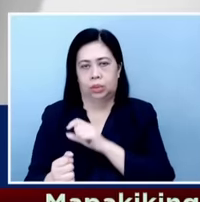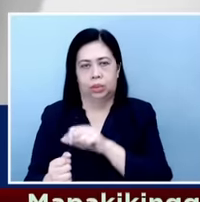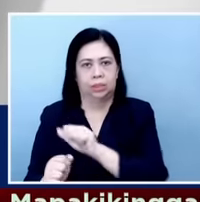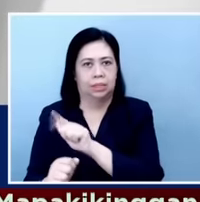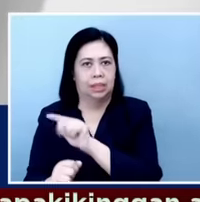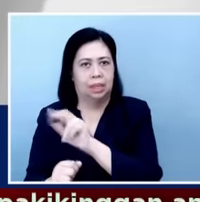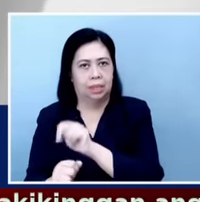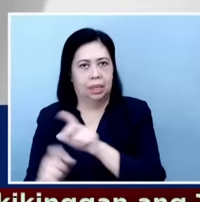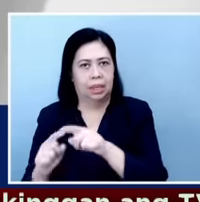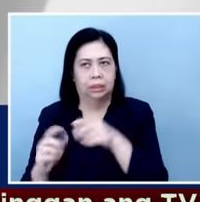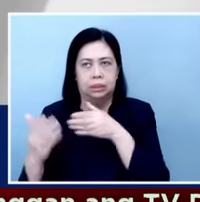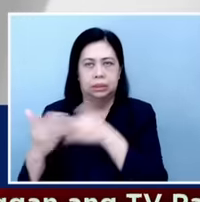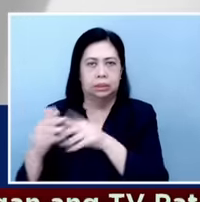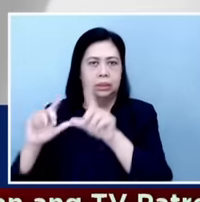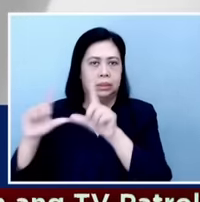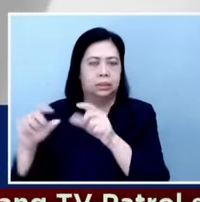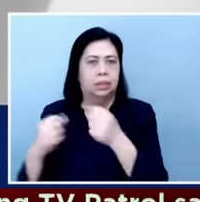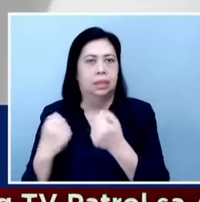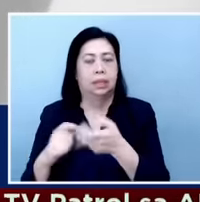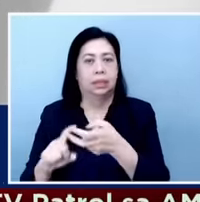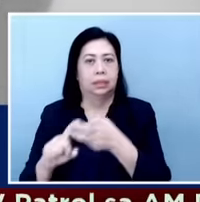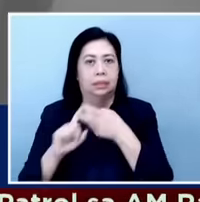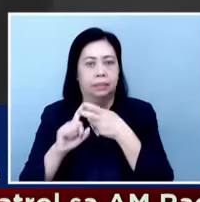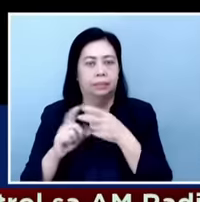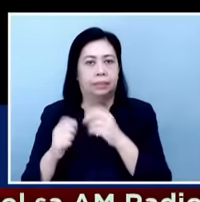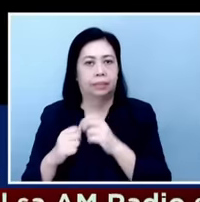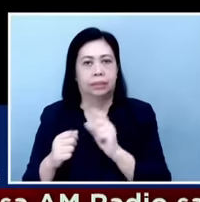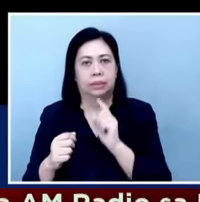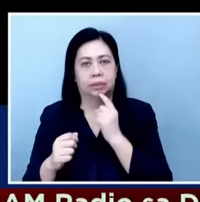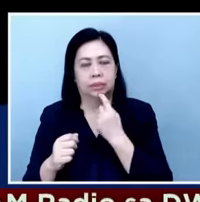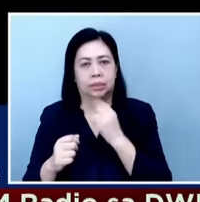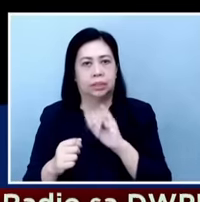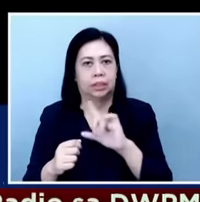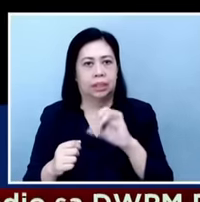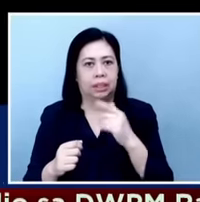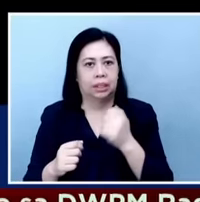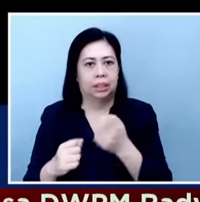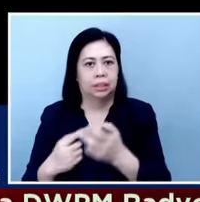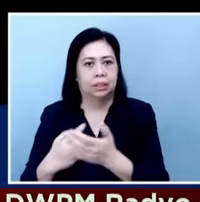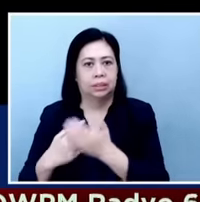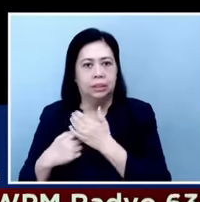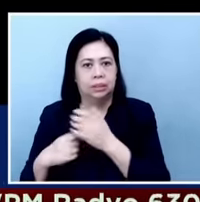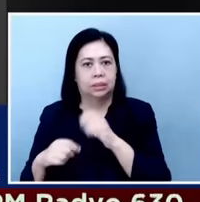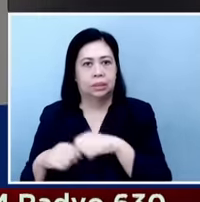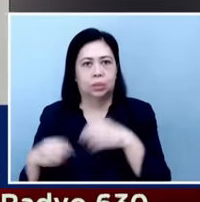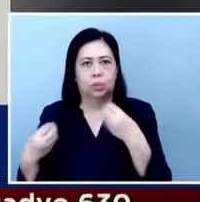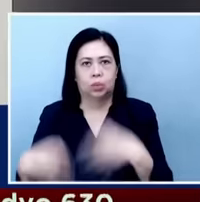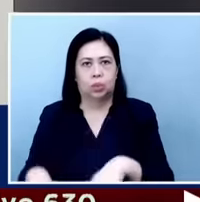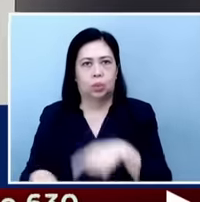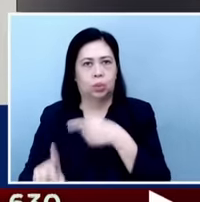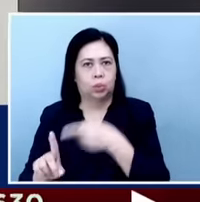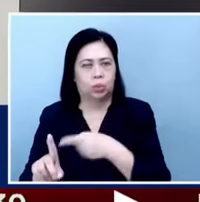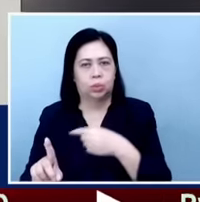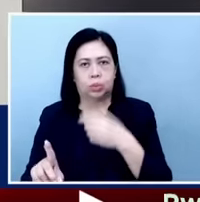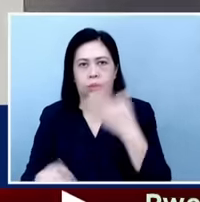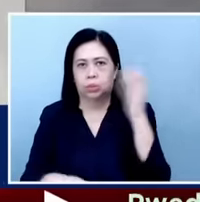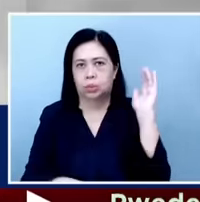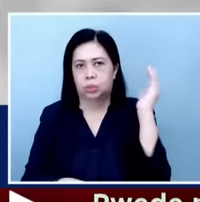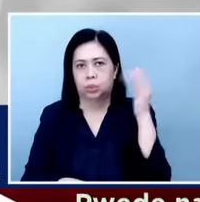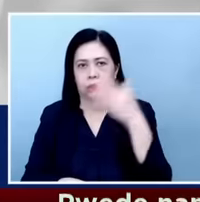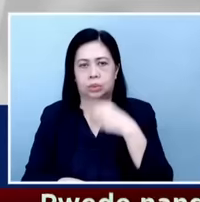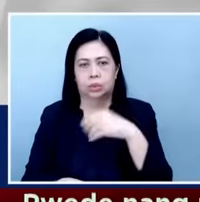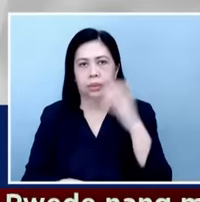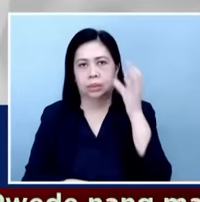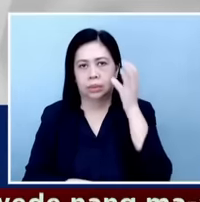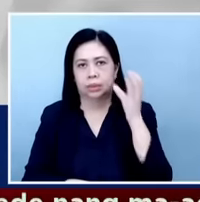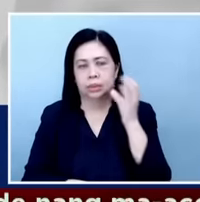na inireklamo ng kidnapping at serious illegal detention kaugnay sa pagkawala ng beauty pageant contestant na si Catherine Camilon.